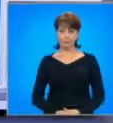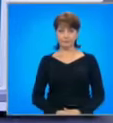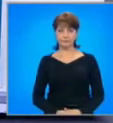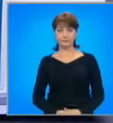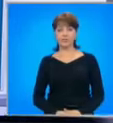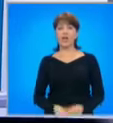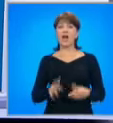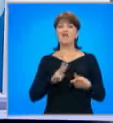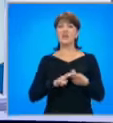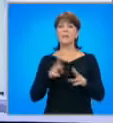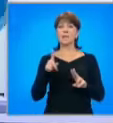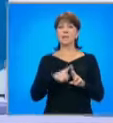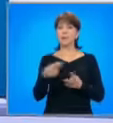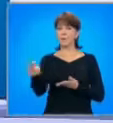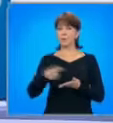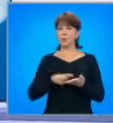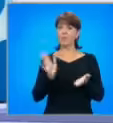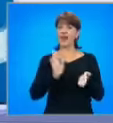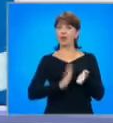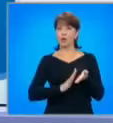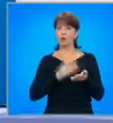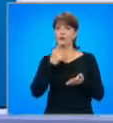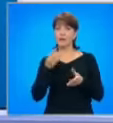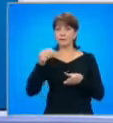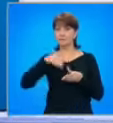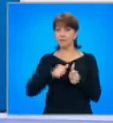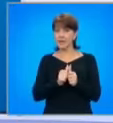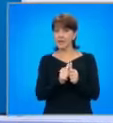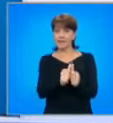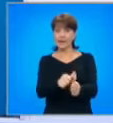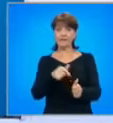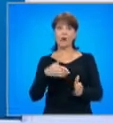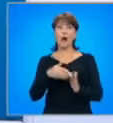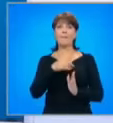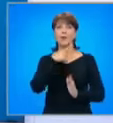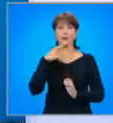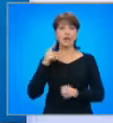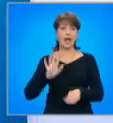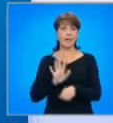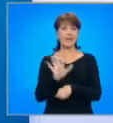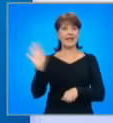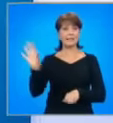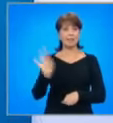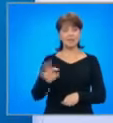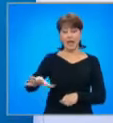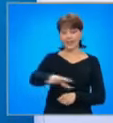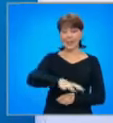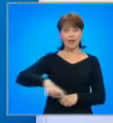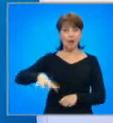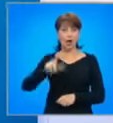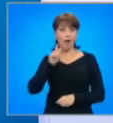Михайлов. Владимир Путин подписа договорите за присъединяването към Русия на 15% от територията на